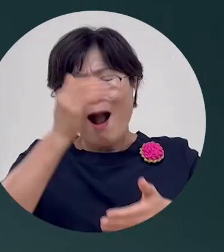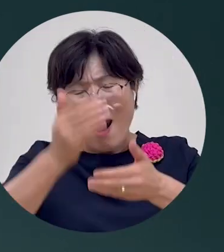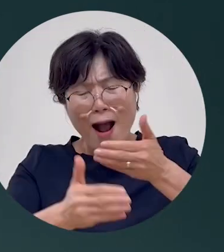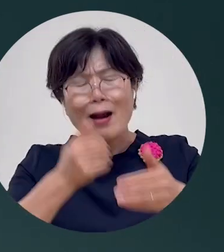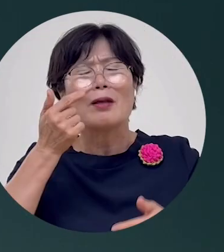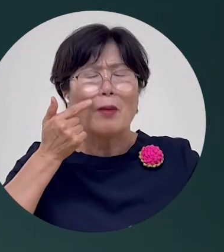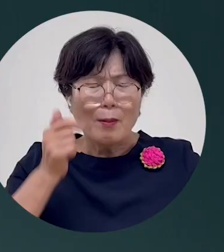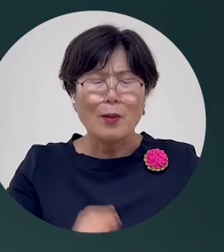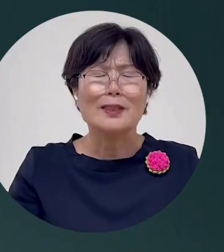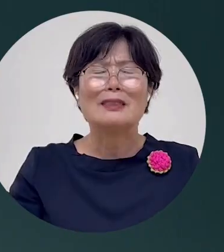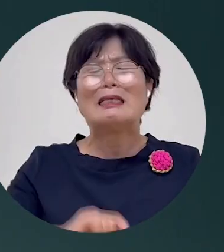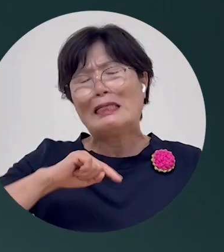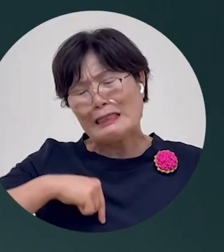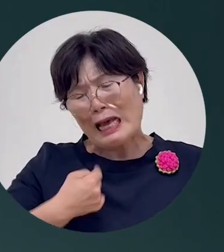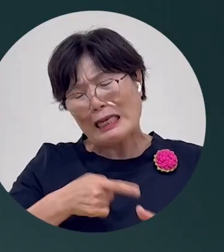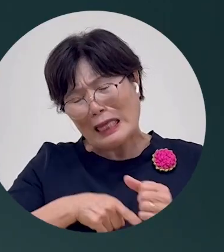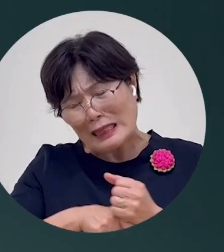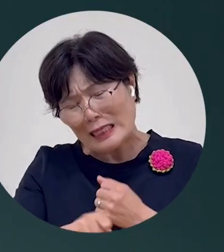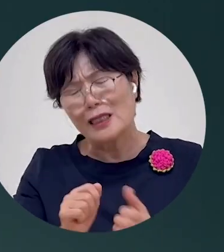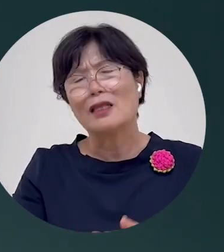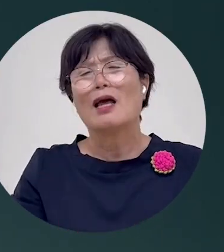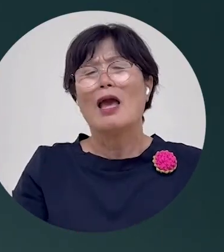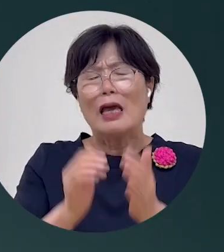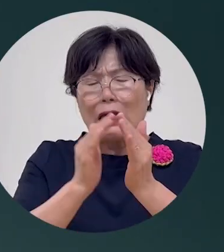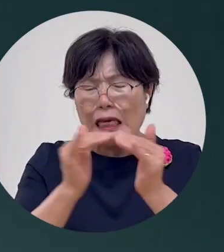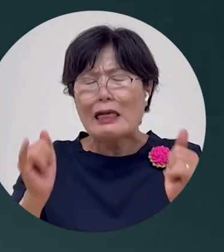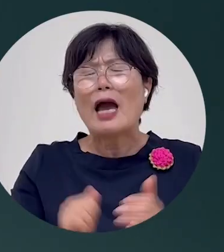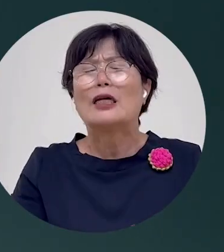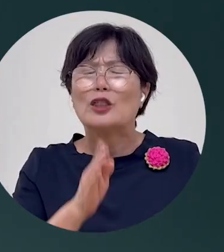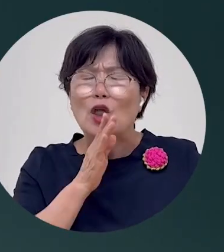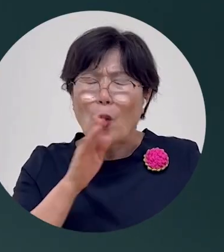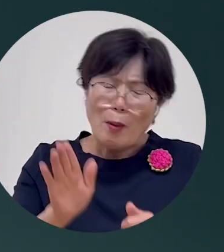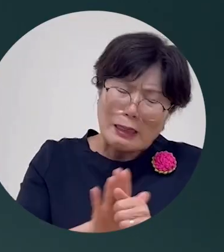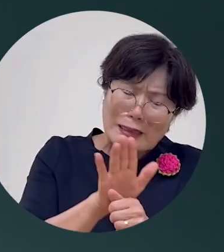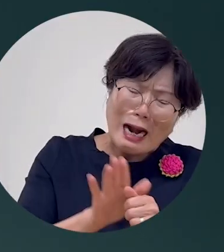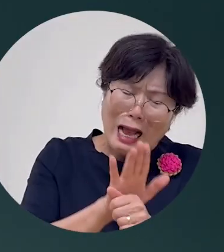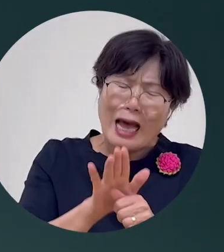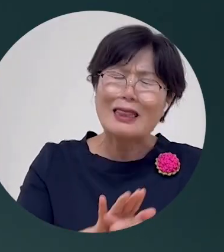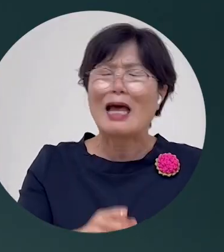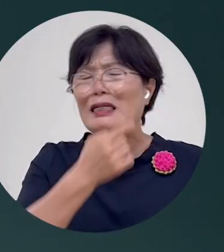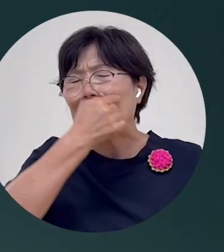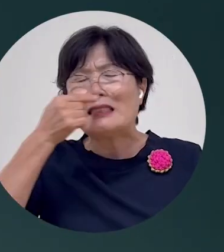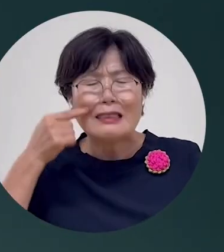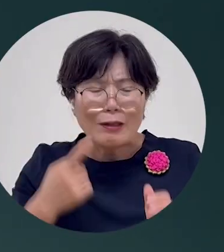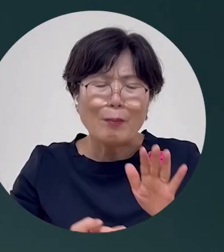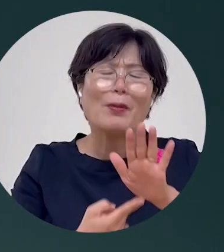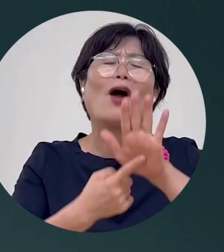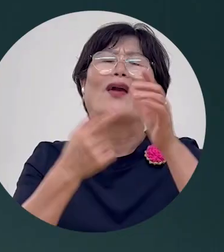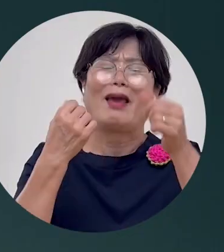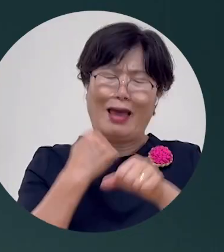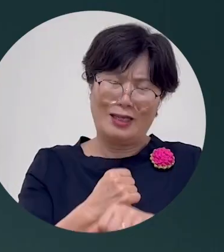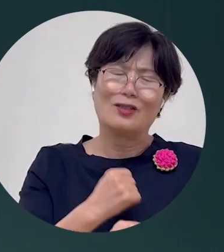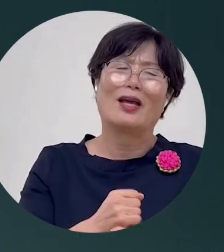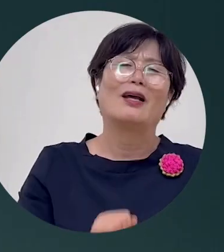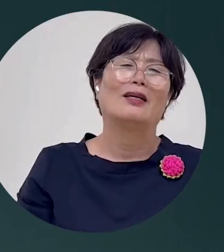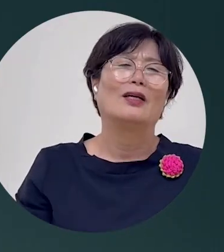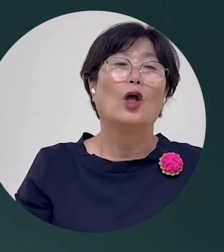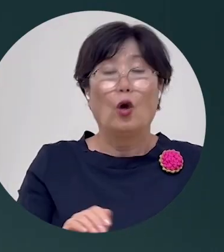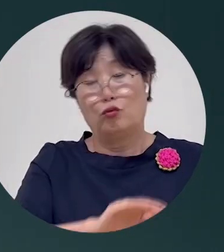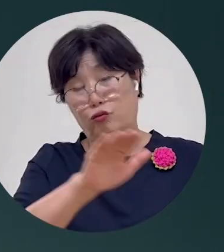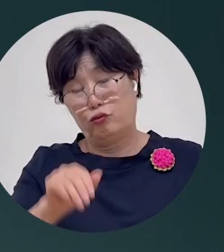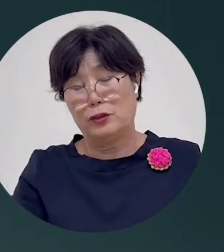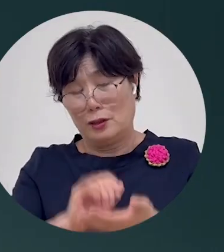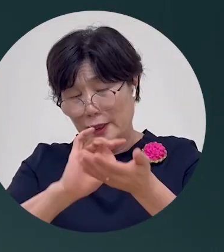정말 우리 인간을 사랑한다는 것을 증명하셨어요? 증명 안 하셨어요? 증명하셨어요. 그래서 우리는